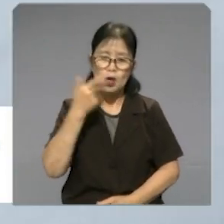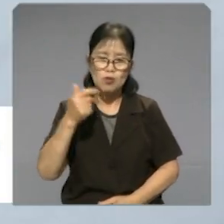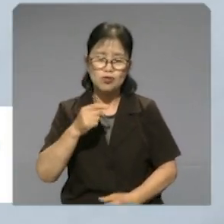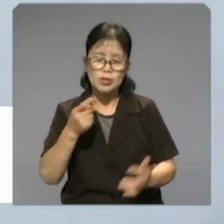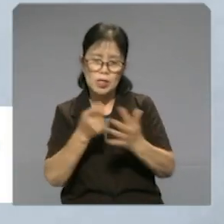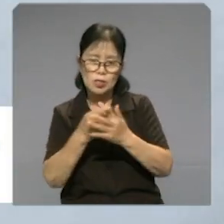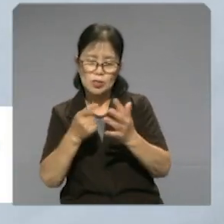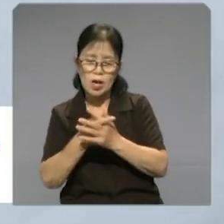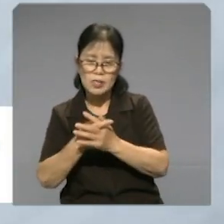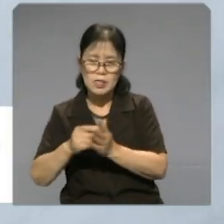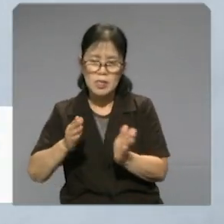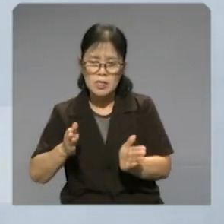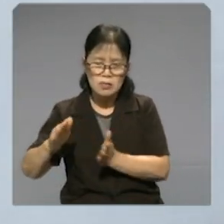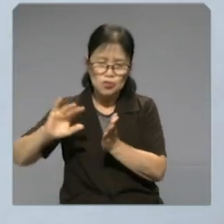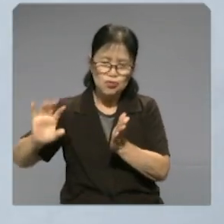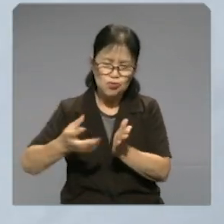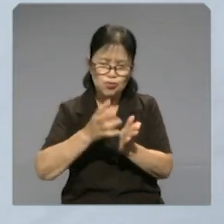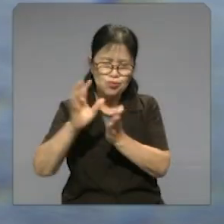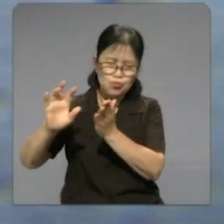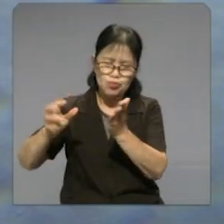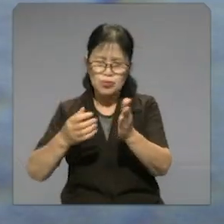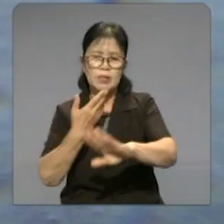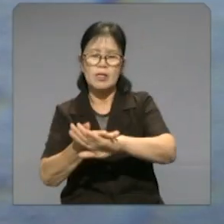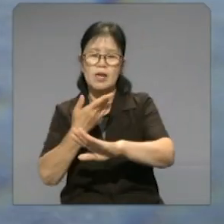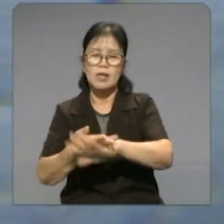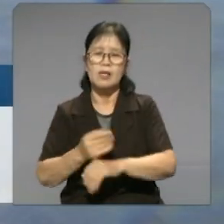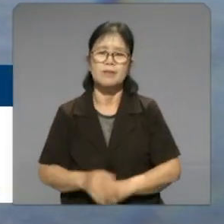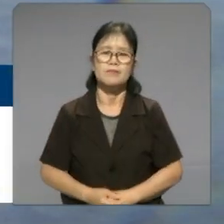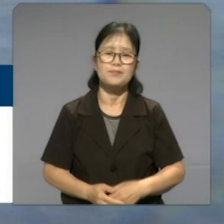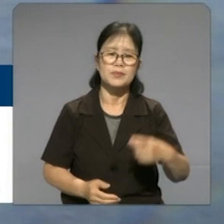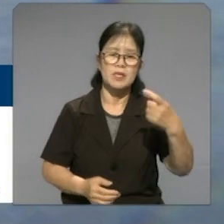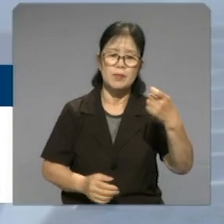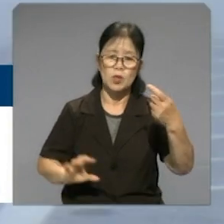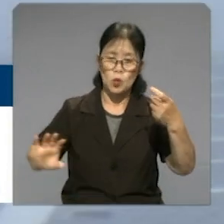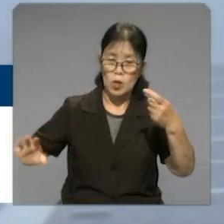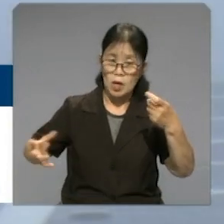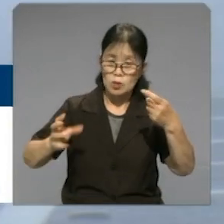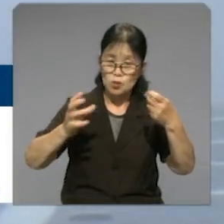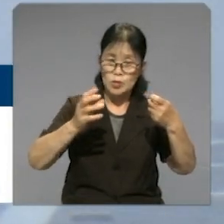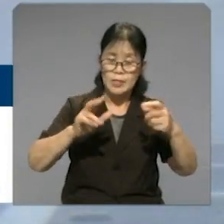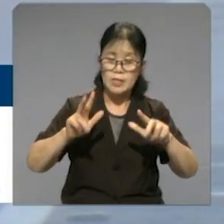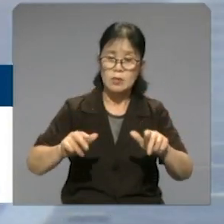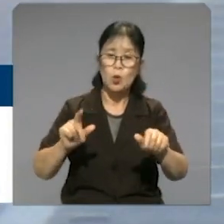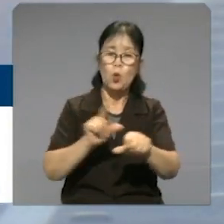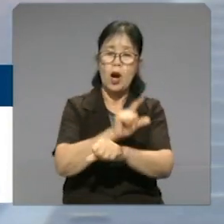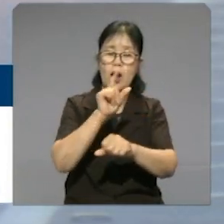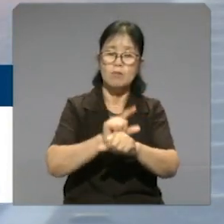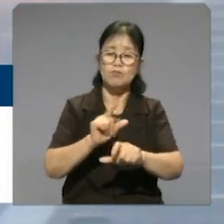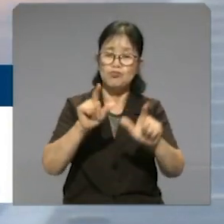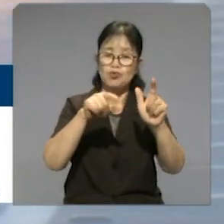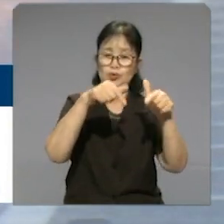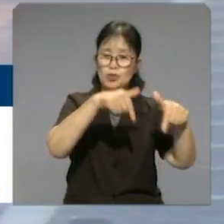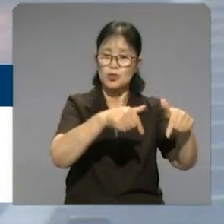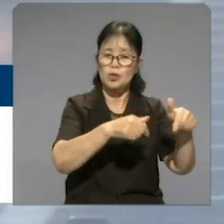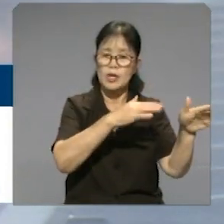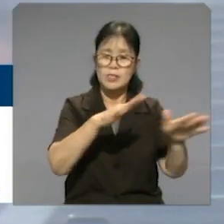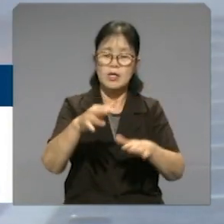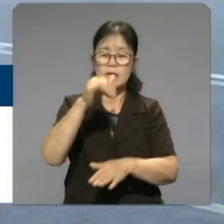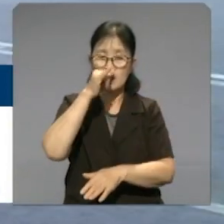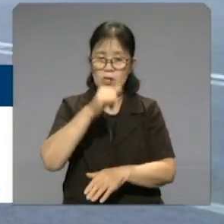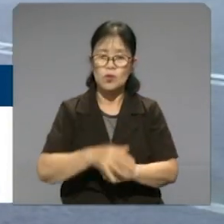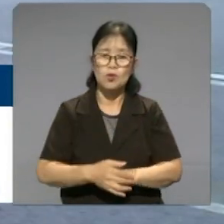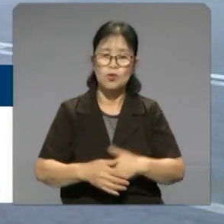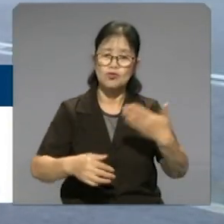있는 하이쿠의 경로가 다른 상황. 제11호 태풍 하이쿠이는 현재 괌 북서쪽 해상에 위치하고